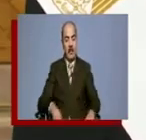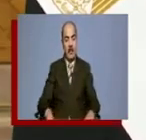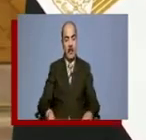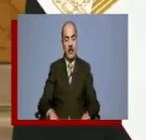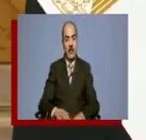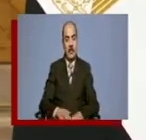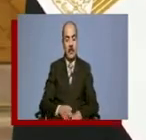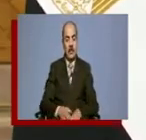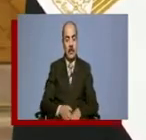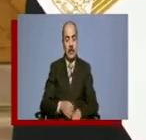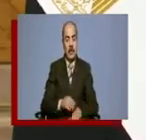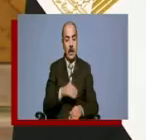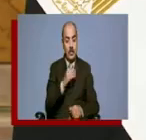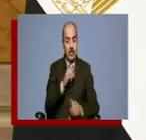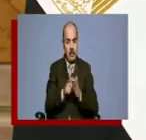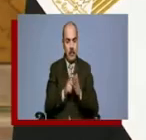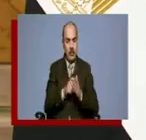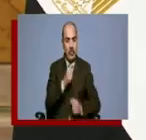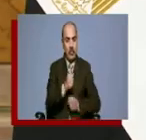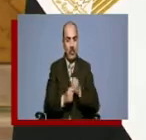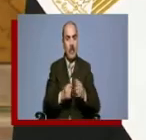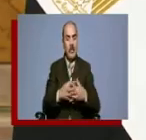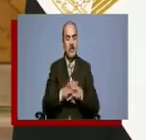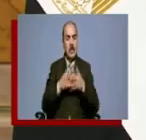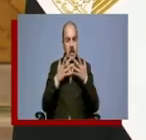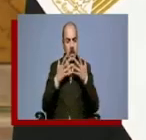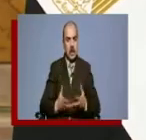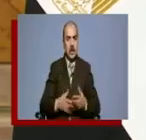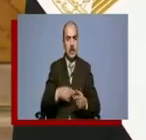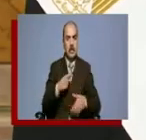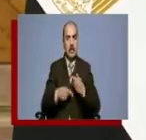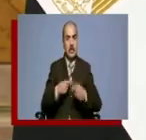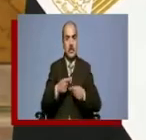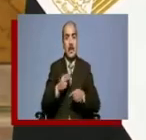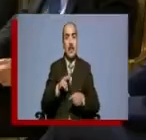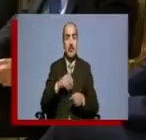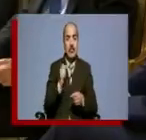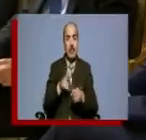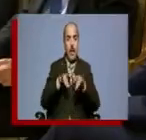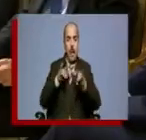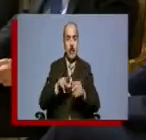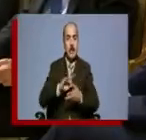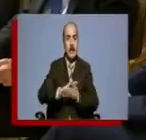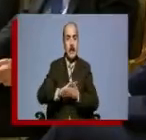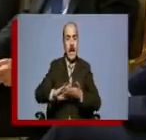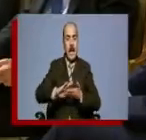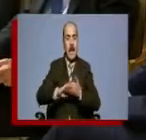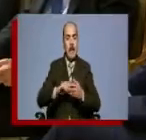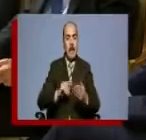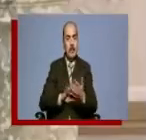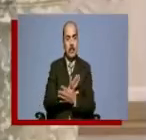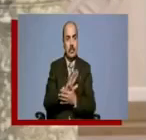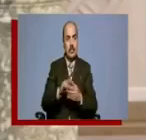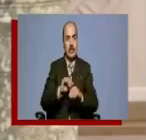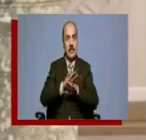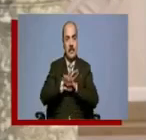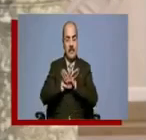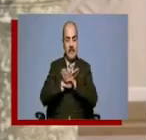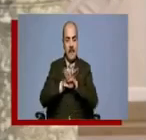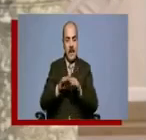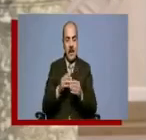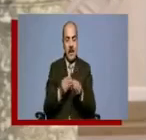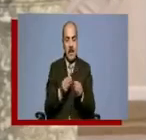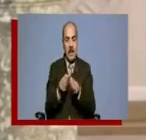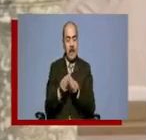الراجل اه فهي دي الاداره المصريه القادره على فهم ابعاد القضيه طالما في جمهوريه مصر العربيه طالما في حاجه اسمها الشعب المصري